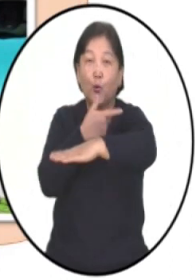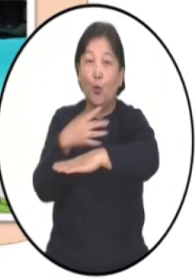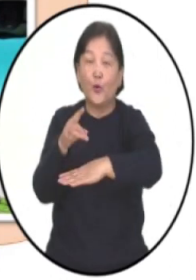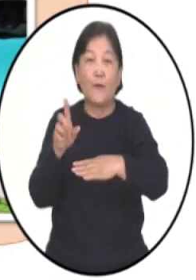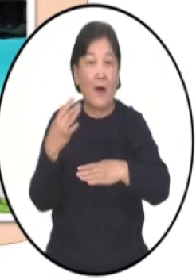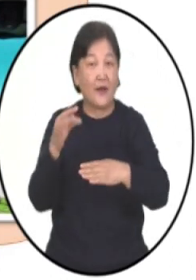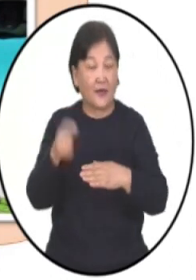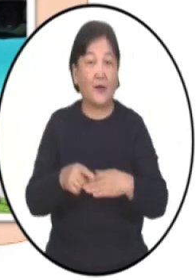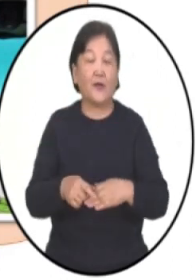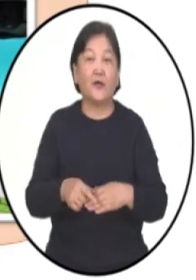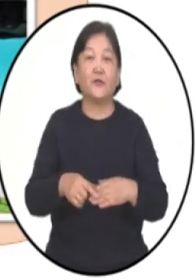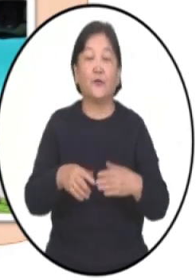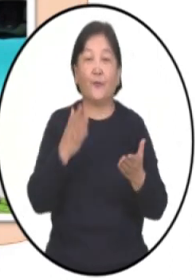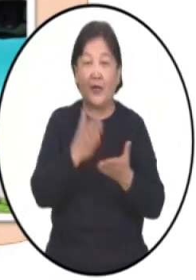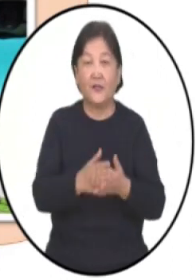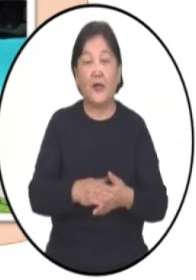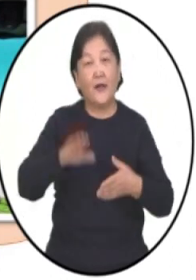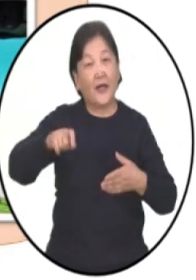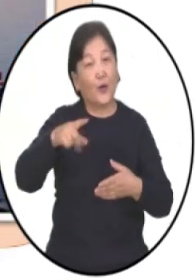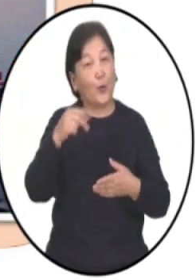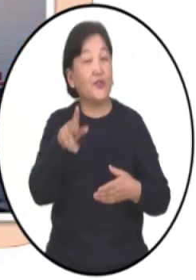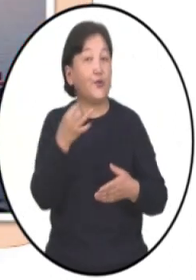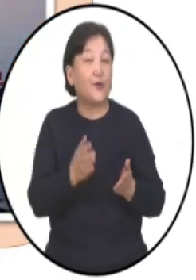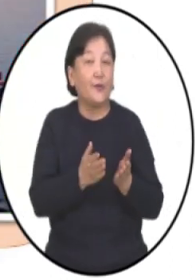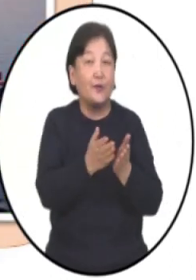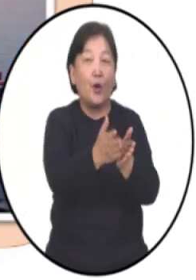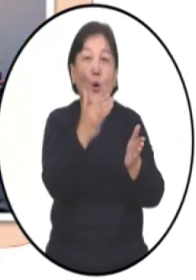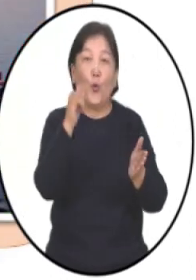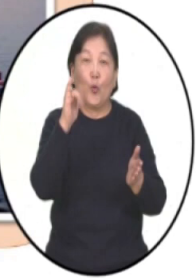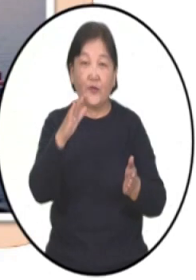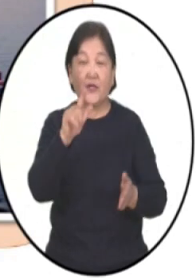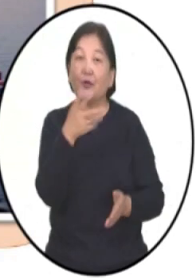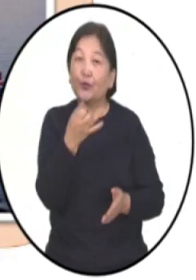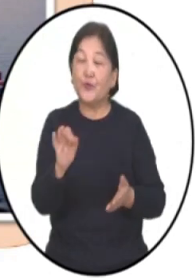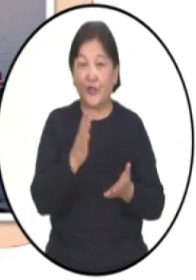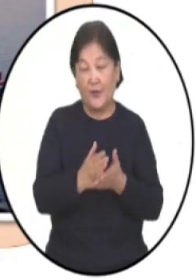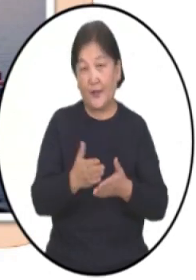байна. За дараагийн хүчин зүйл нь ус зүй. За энэ зургийг ажиглая.